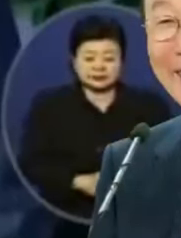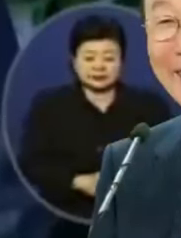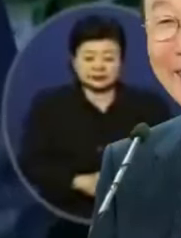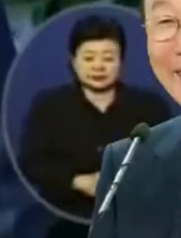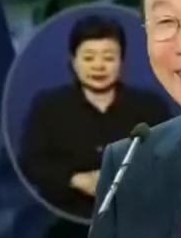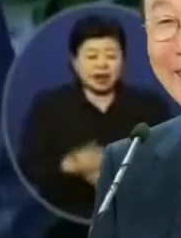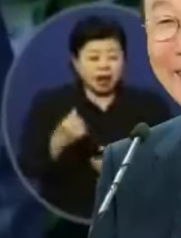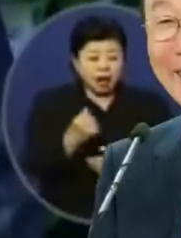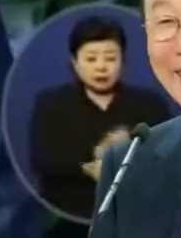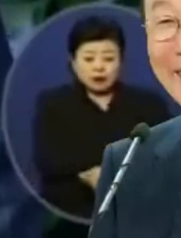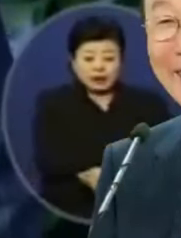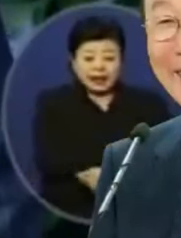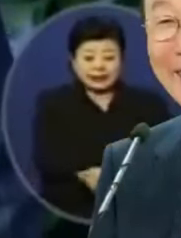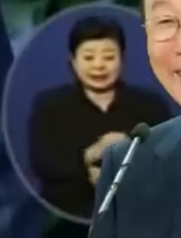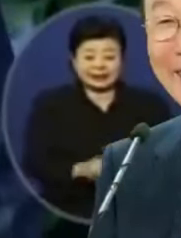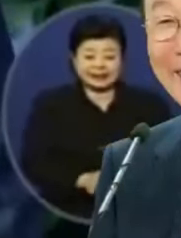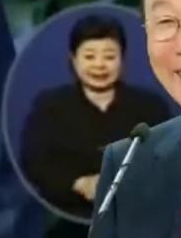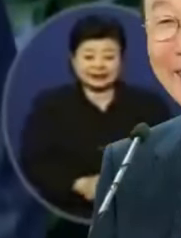엄청난